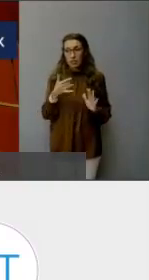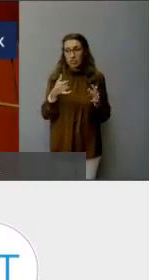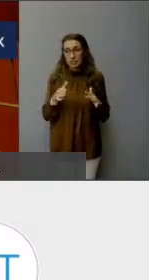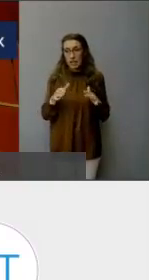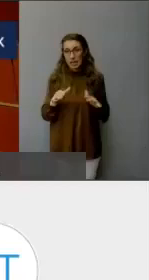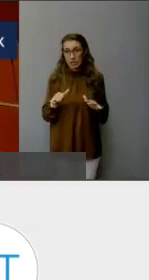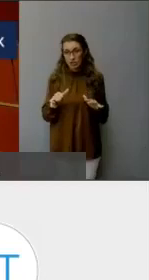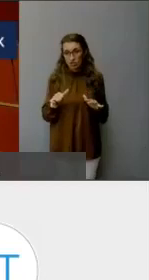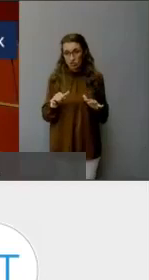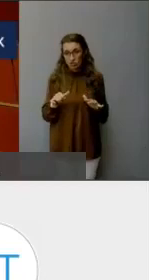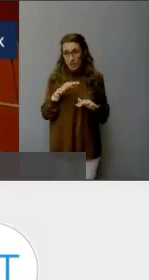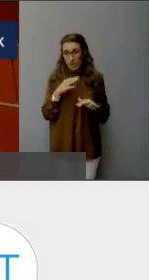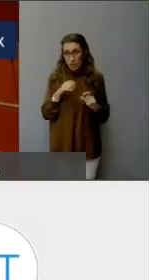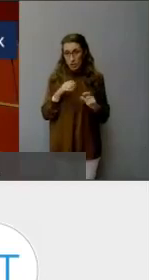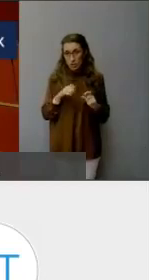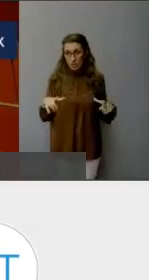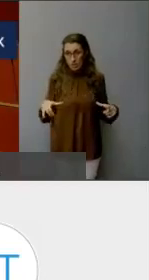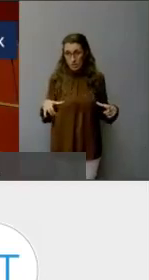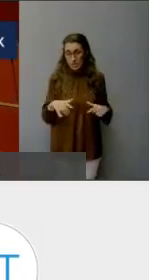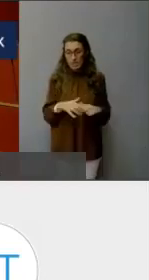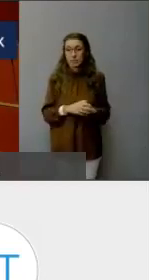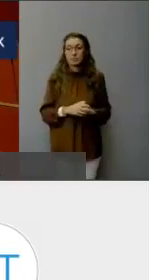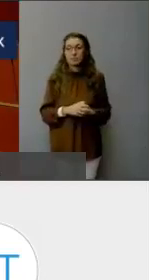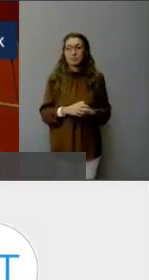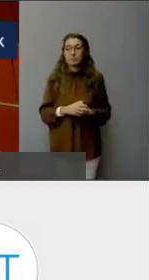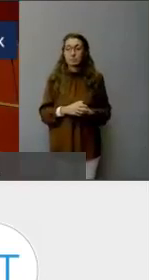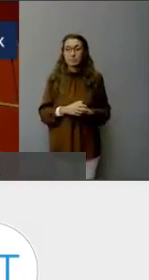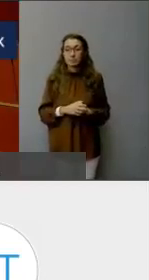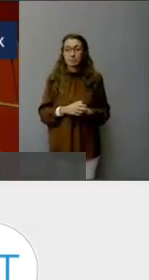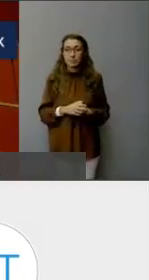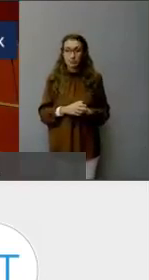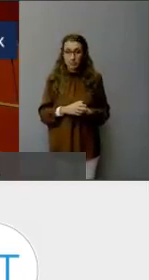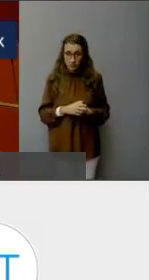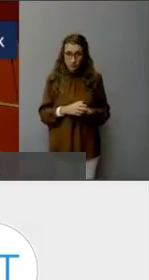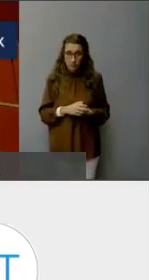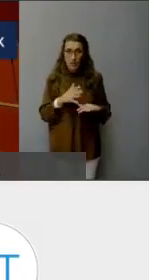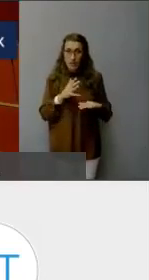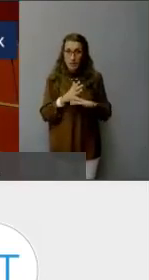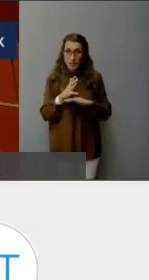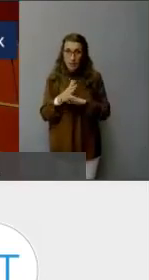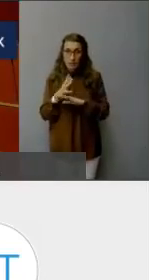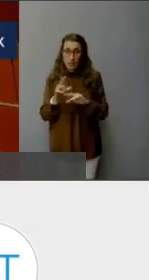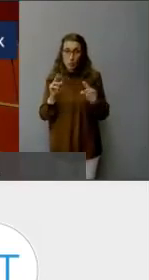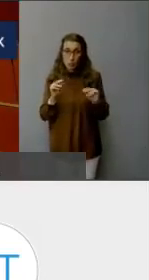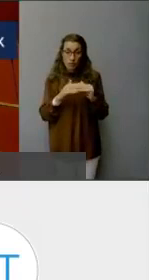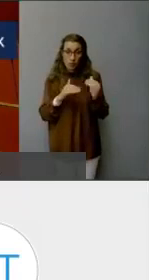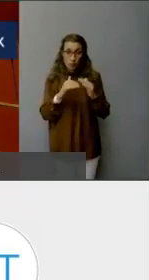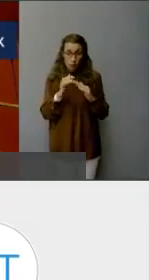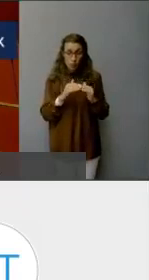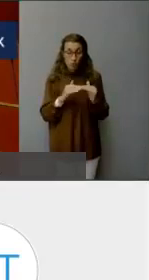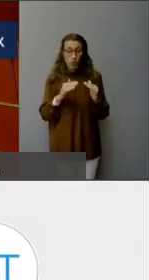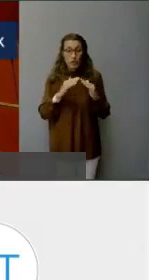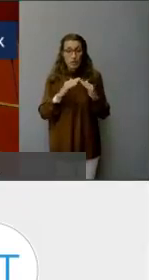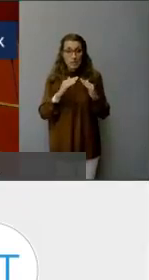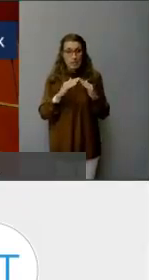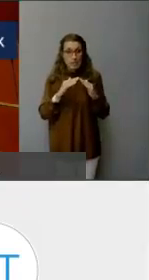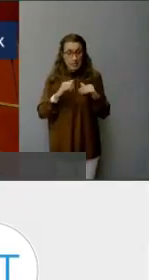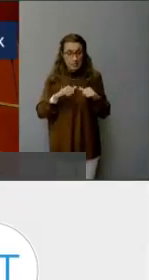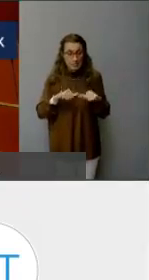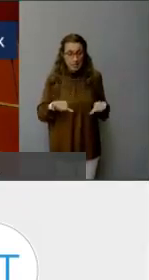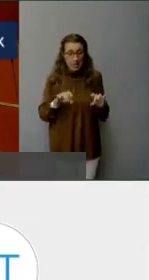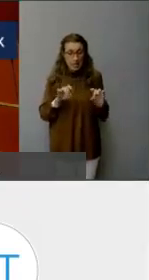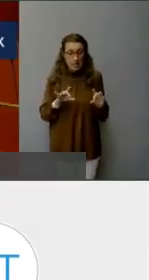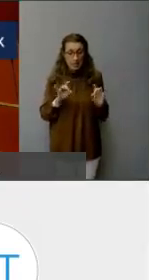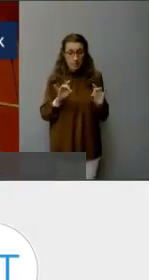urbanistica al punto per gli interventi di nuova costruzione residenziale libera sostituire le parole dotazione standard